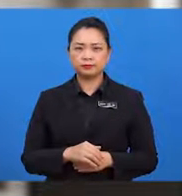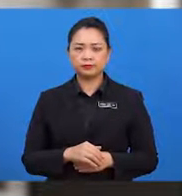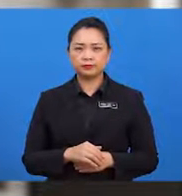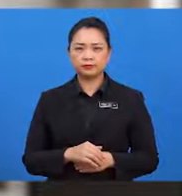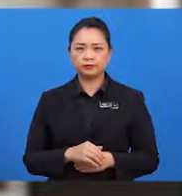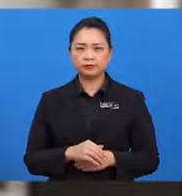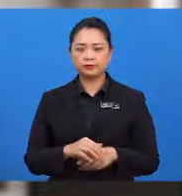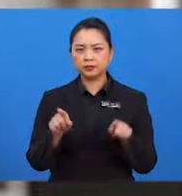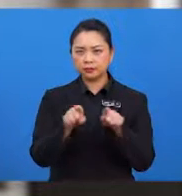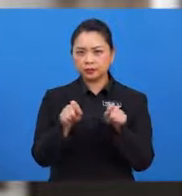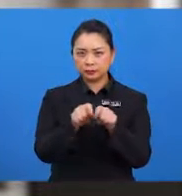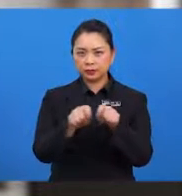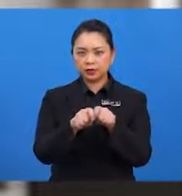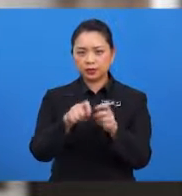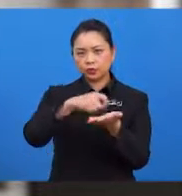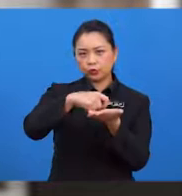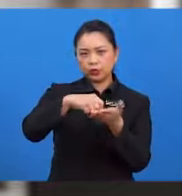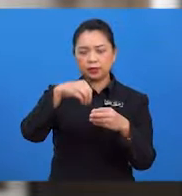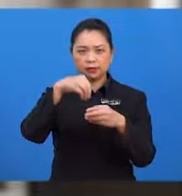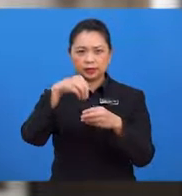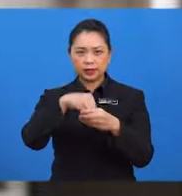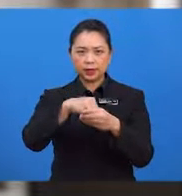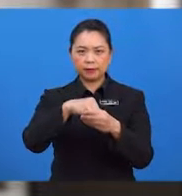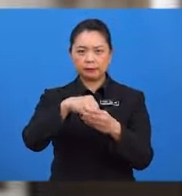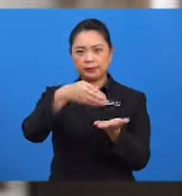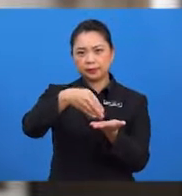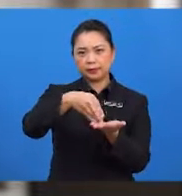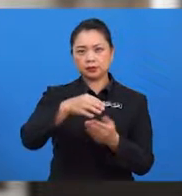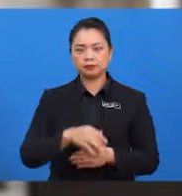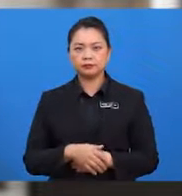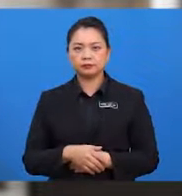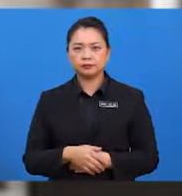yang tercatat dalam pesanan belian yang kita hantar kepada pembekal.